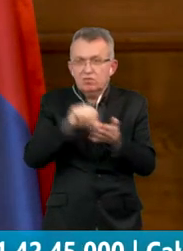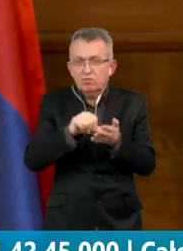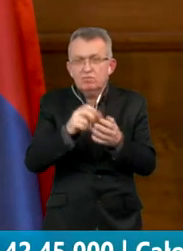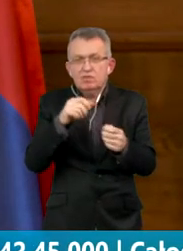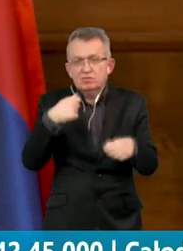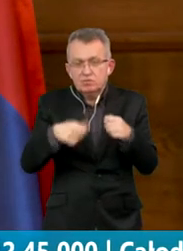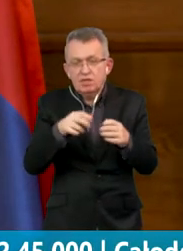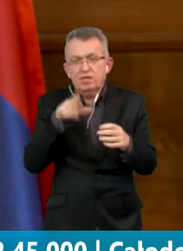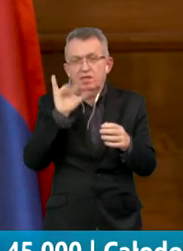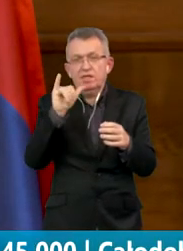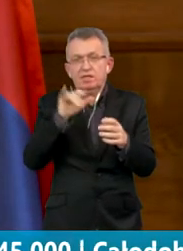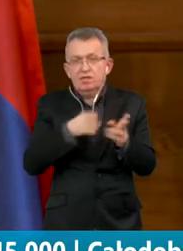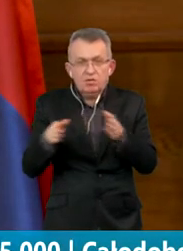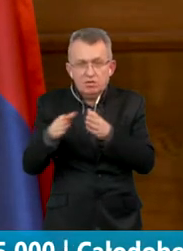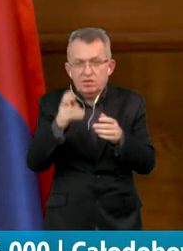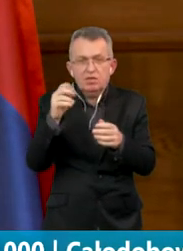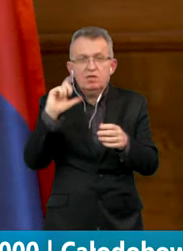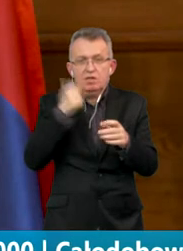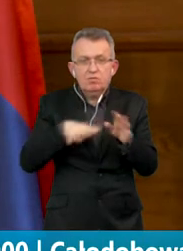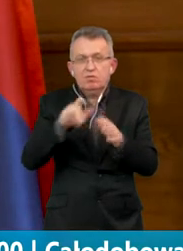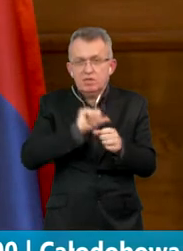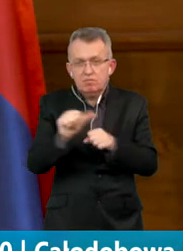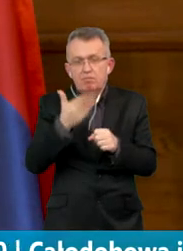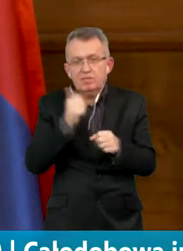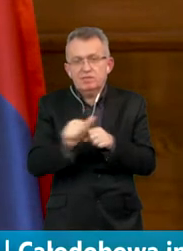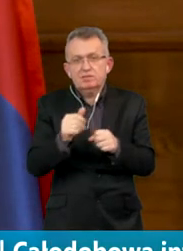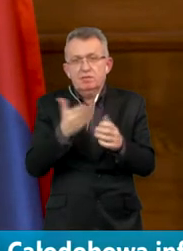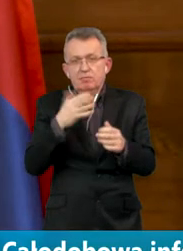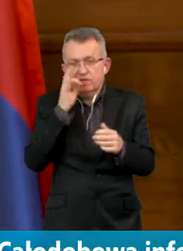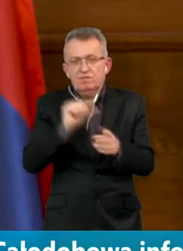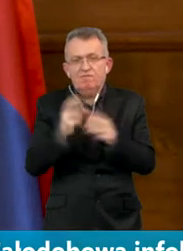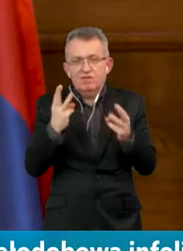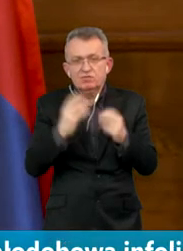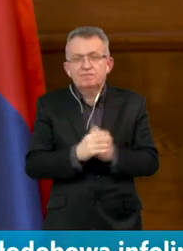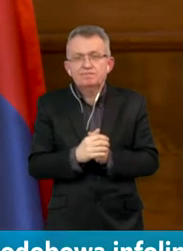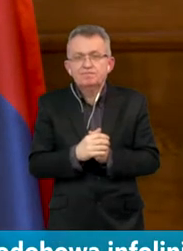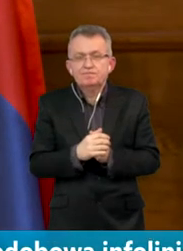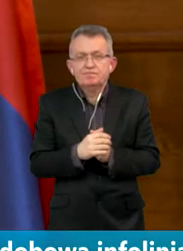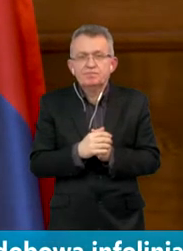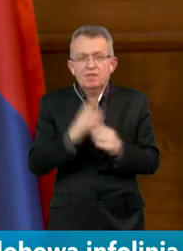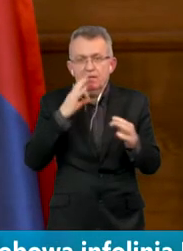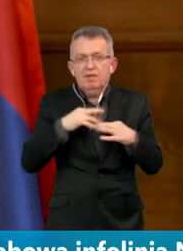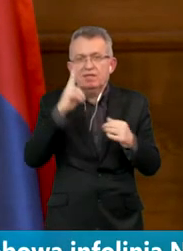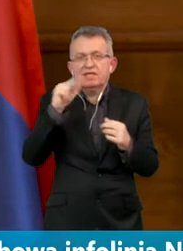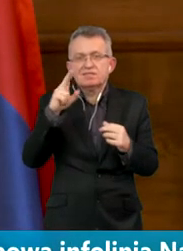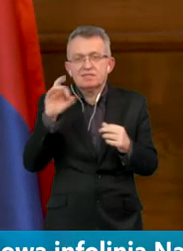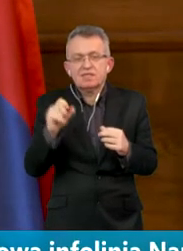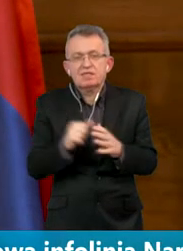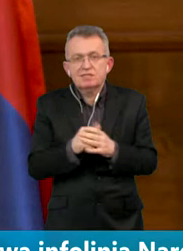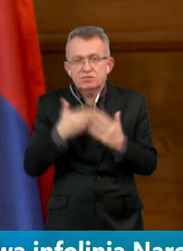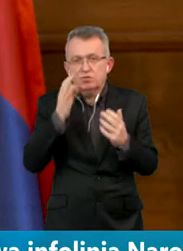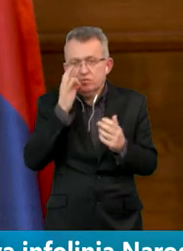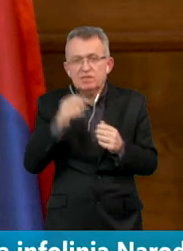tych kluczowych szlakach komunikacyjnych są bardzo, bardzo ważne. Pani Krystyna. Dzień dobry,